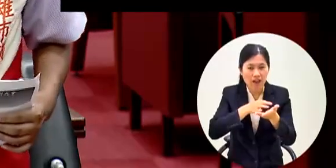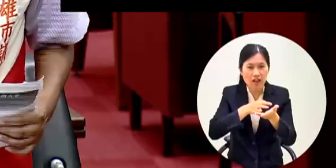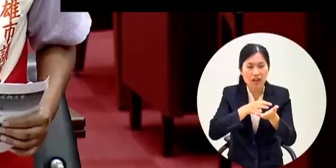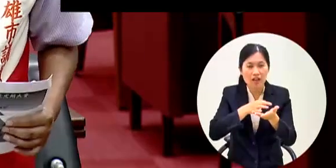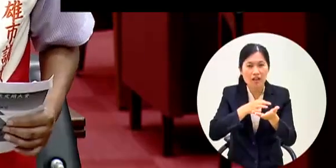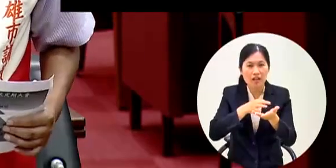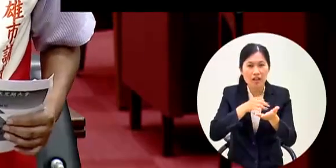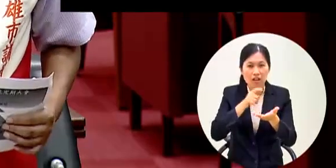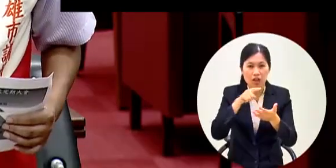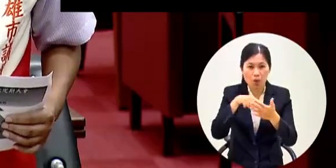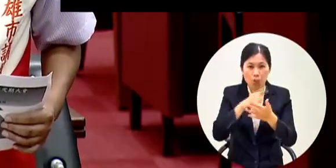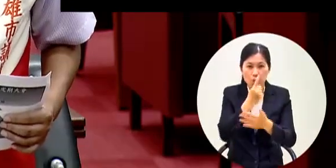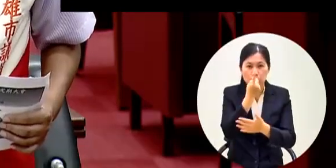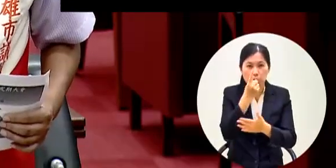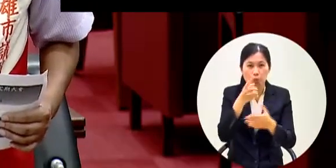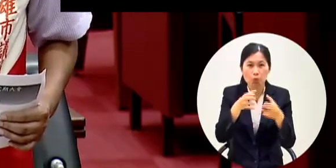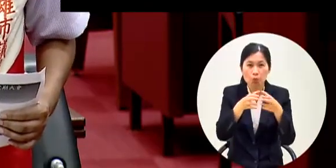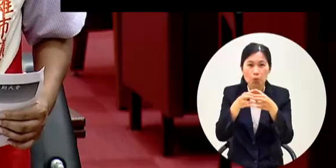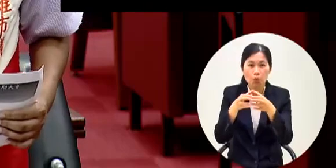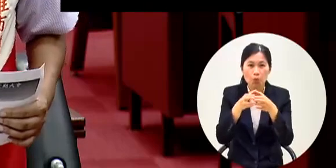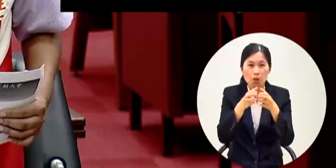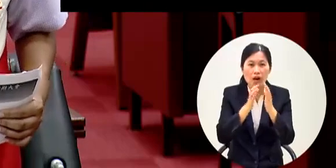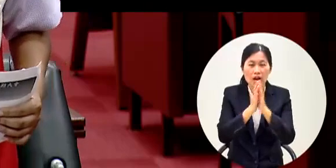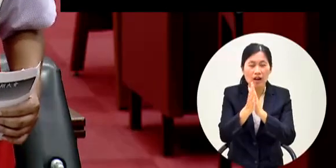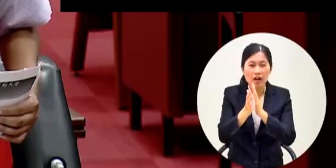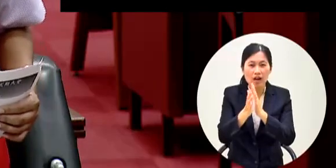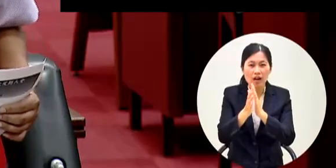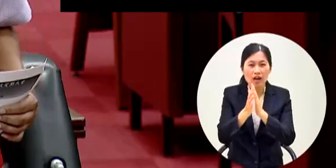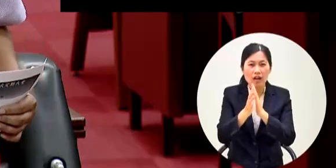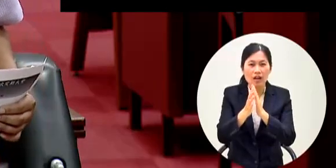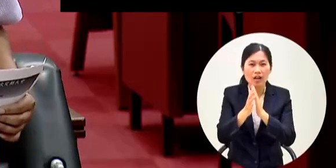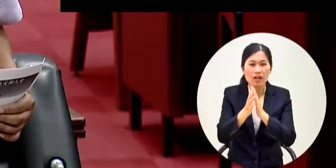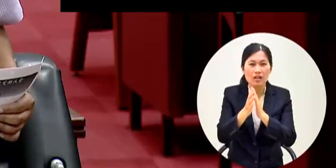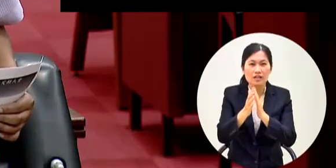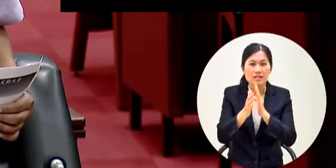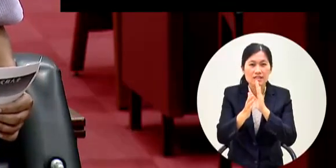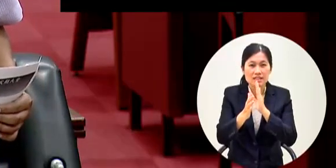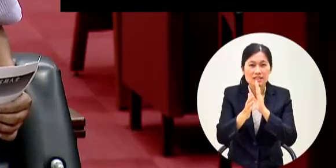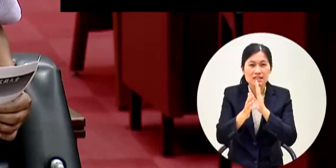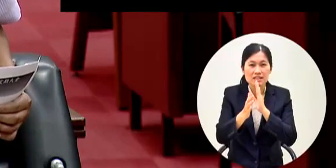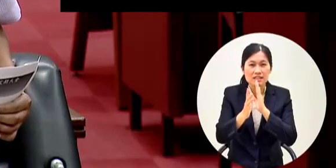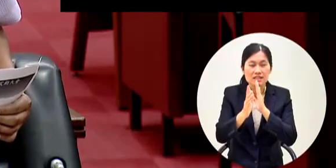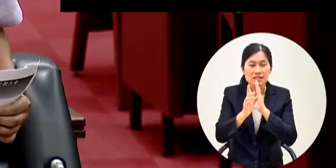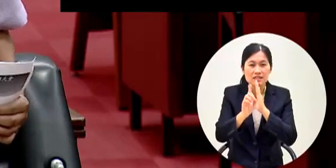只有一个团队，也就是当今的